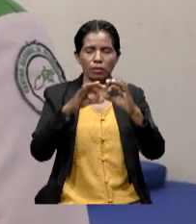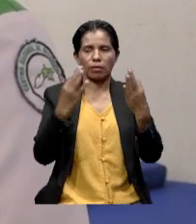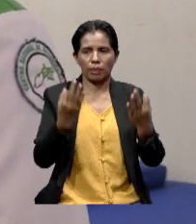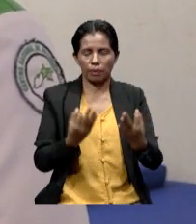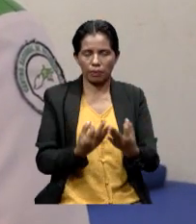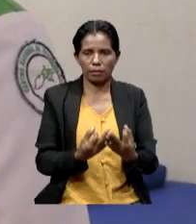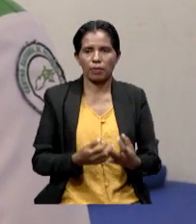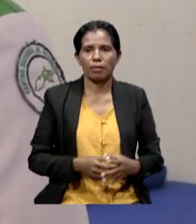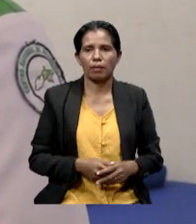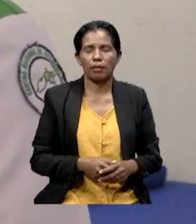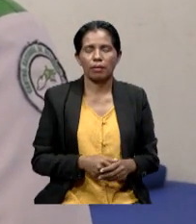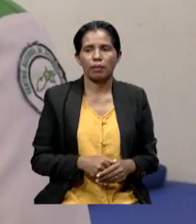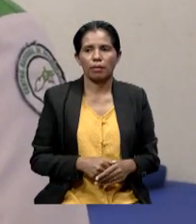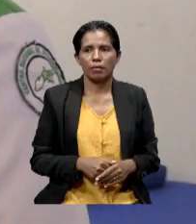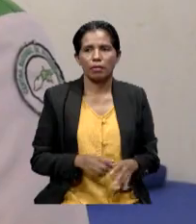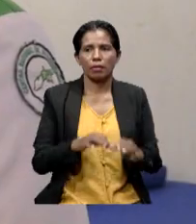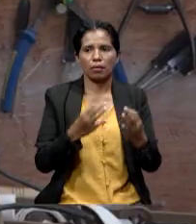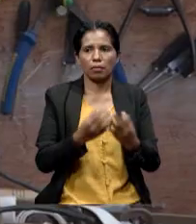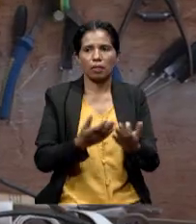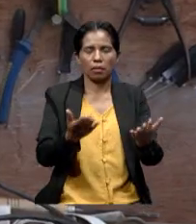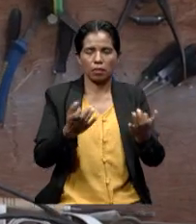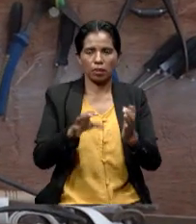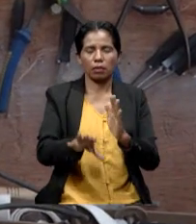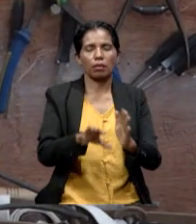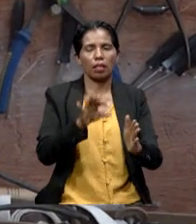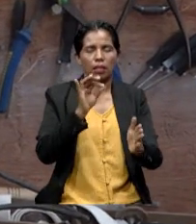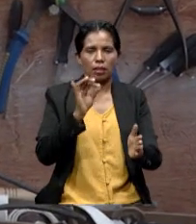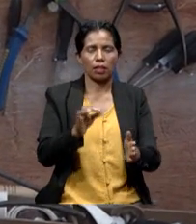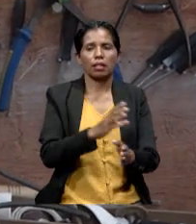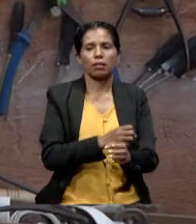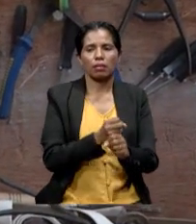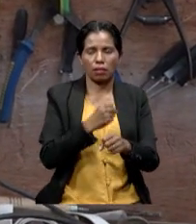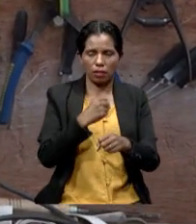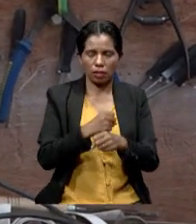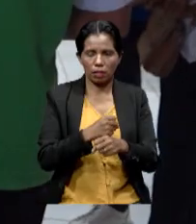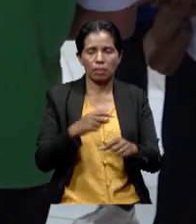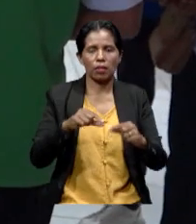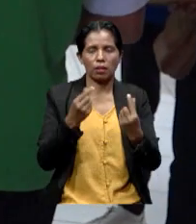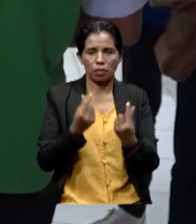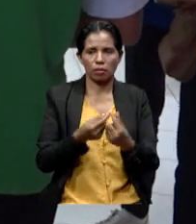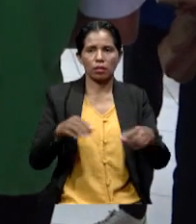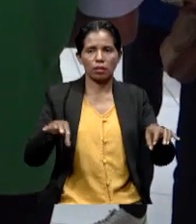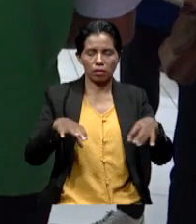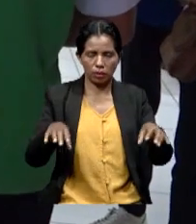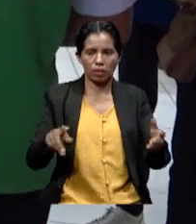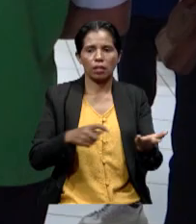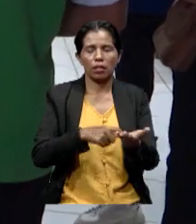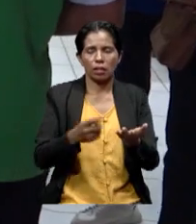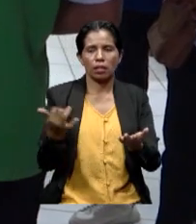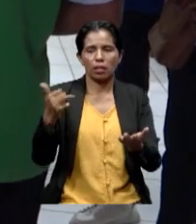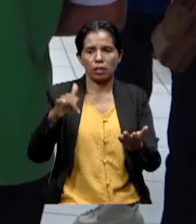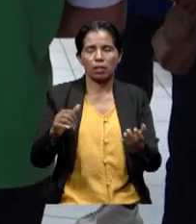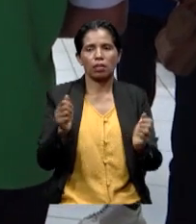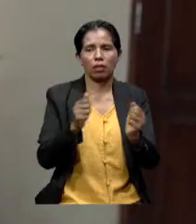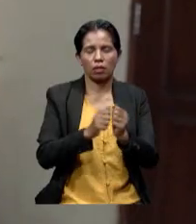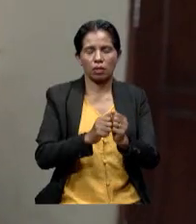mos hakara katu hetan terapia. Então ami ni ekipa coordena ho teknik sira kata O careta